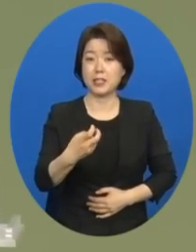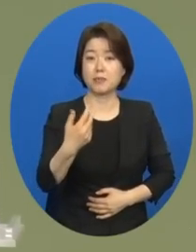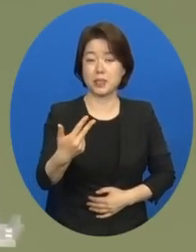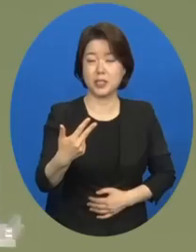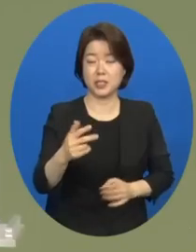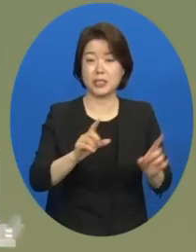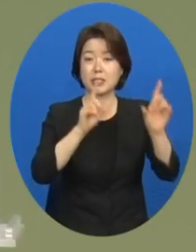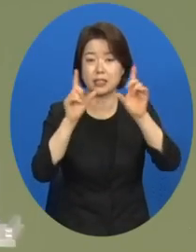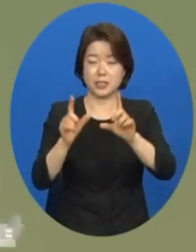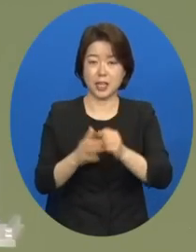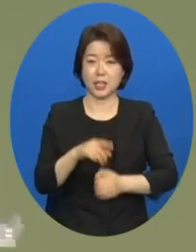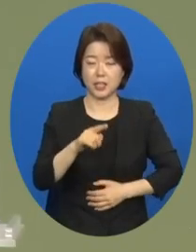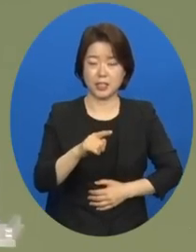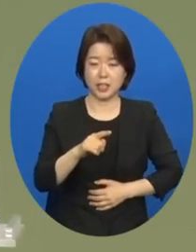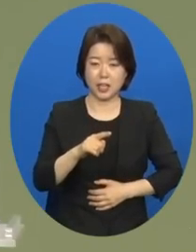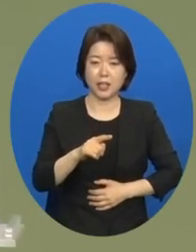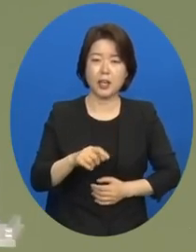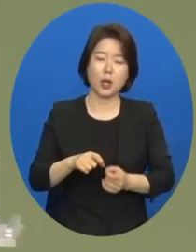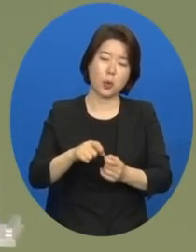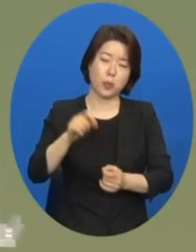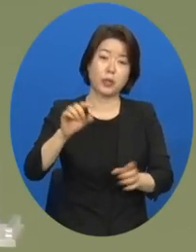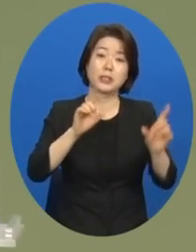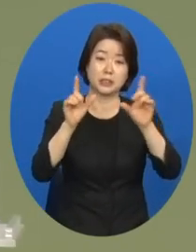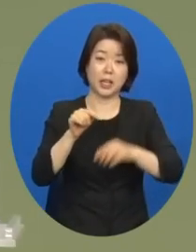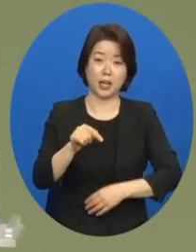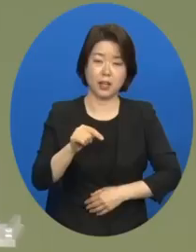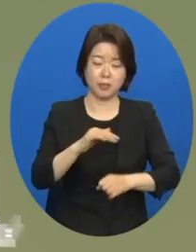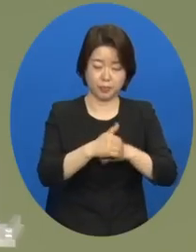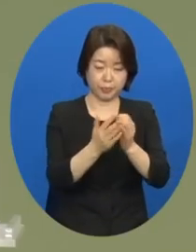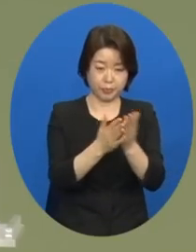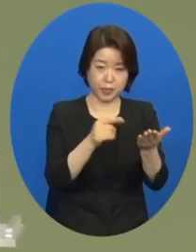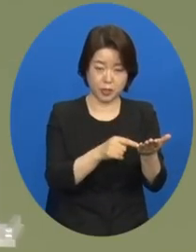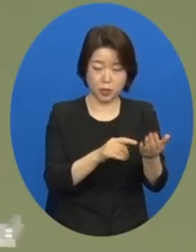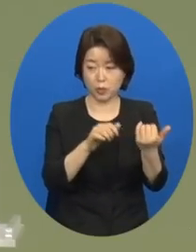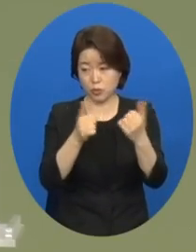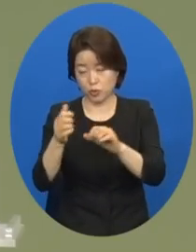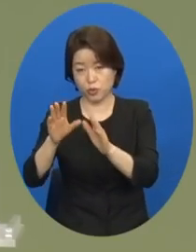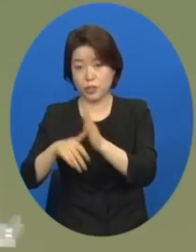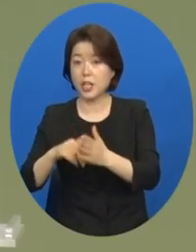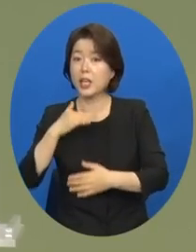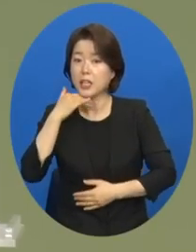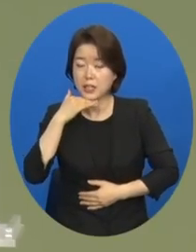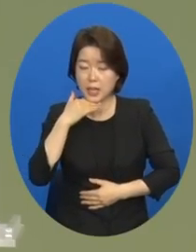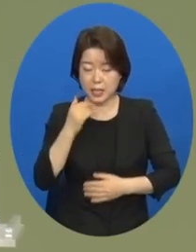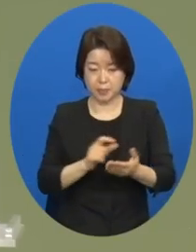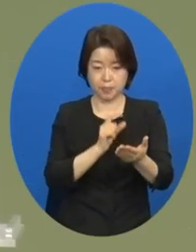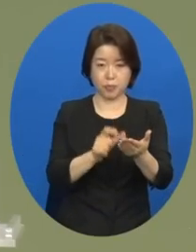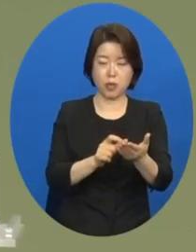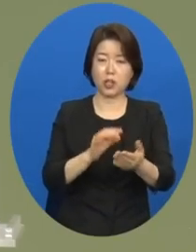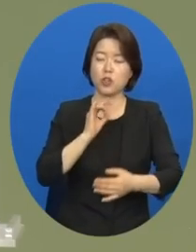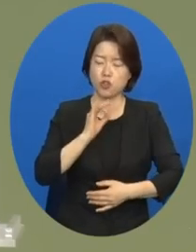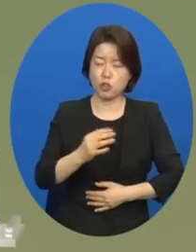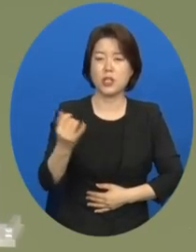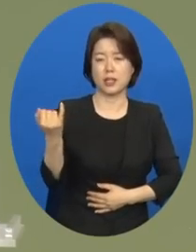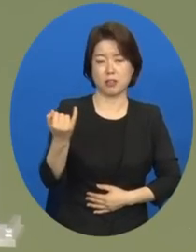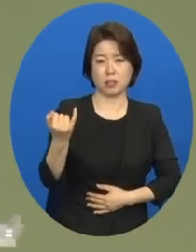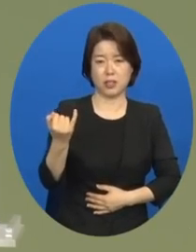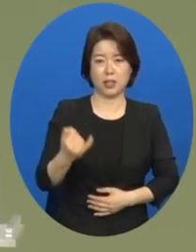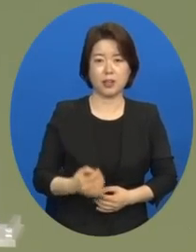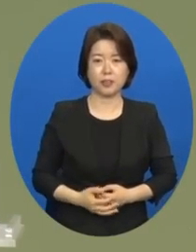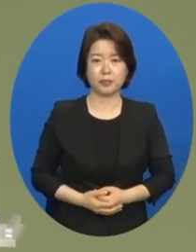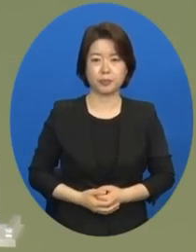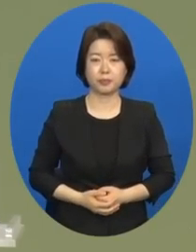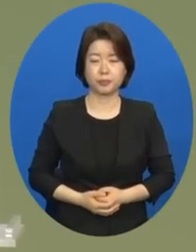이것이고 살아가 누리는 햇수라 이제 성경에서 죽을 때 나이가 언급된 유일한 여성인데요